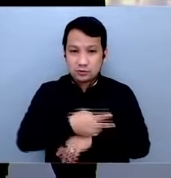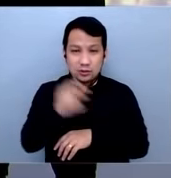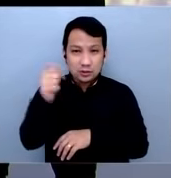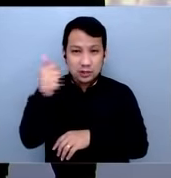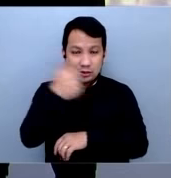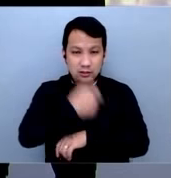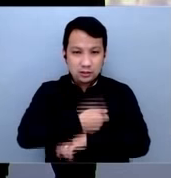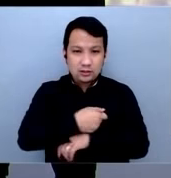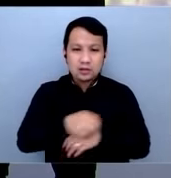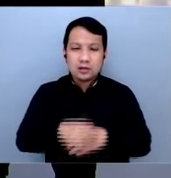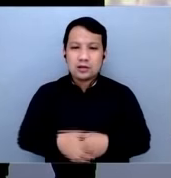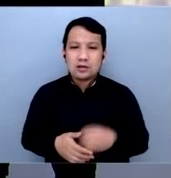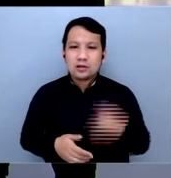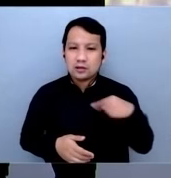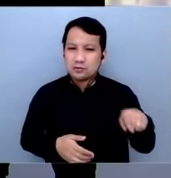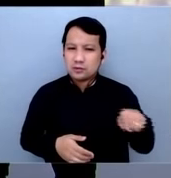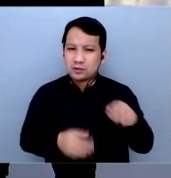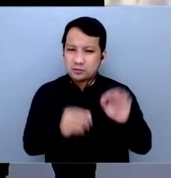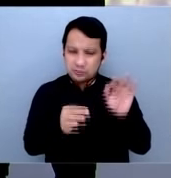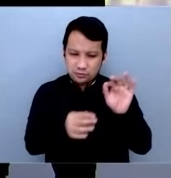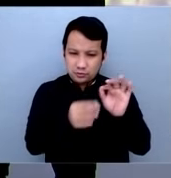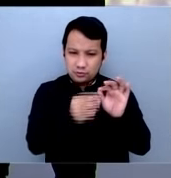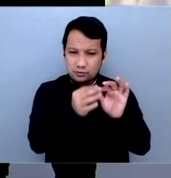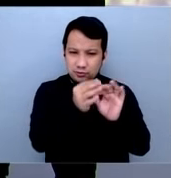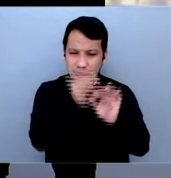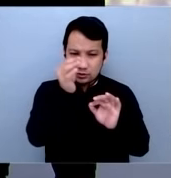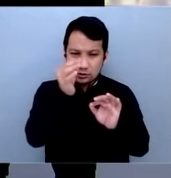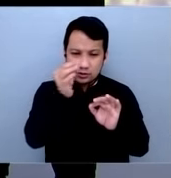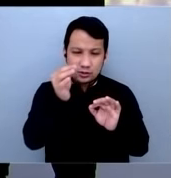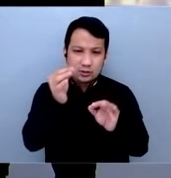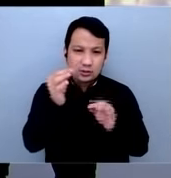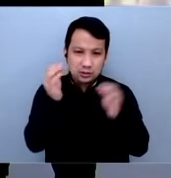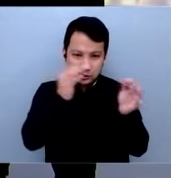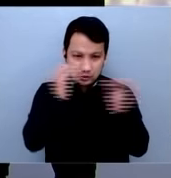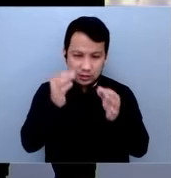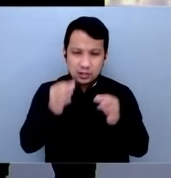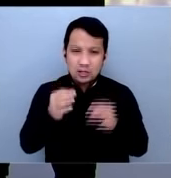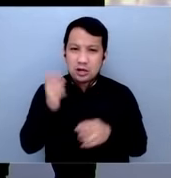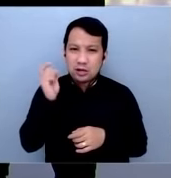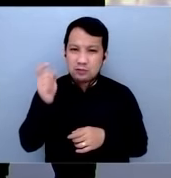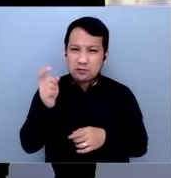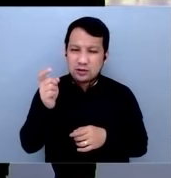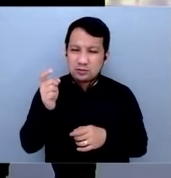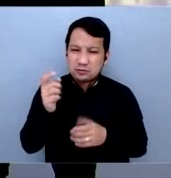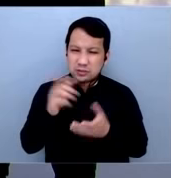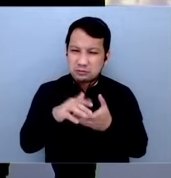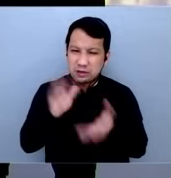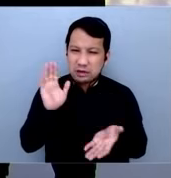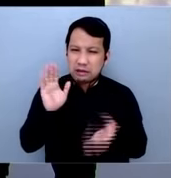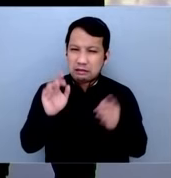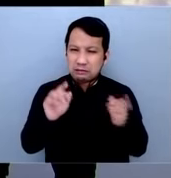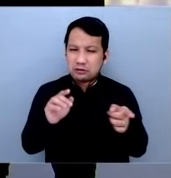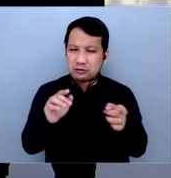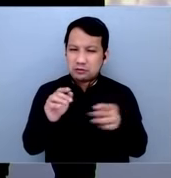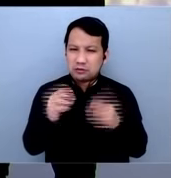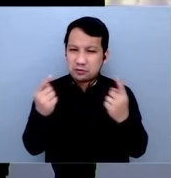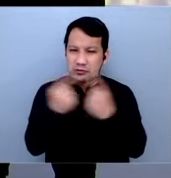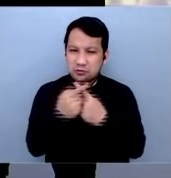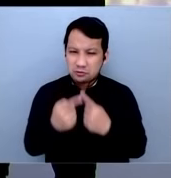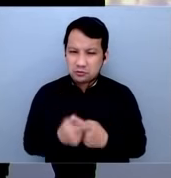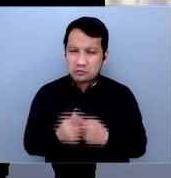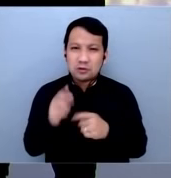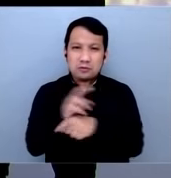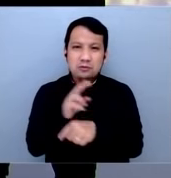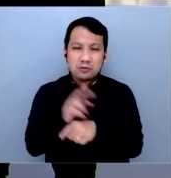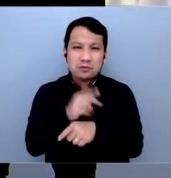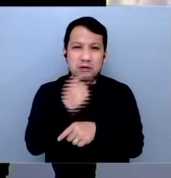7 hanggang 10 araw. Hindi pa po kasi umaabot ang droga doon sa buhok. Mas magastos at komplikado rin ito, kaya't kaunti lamang na lab